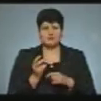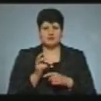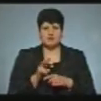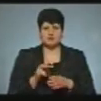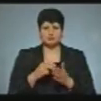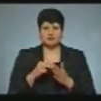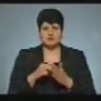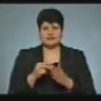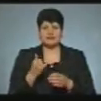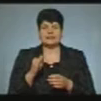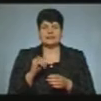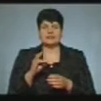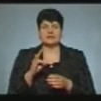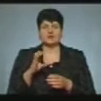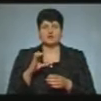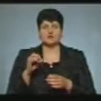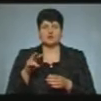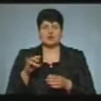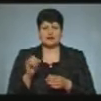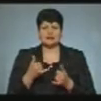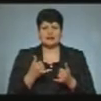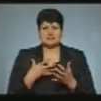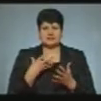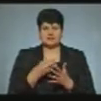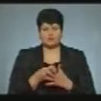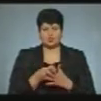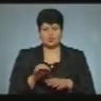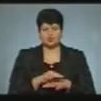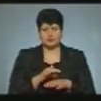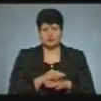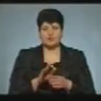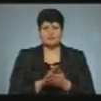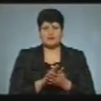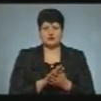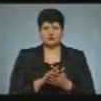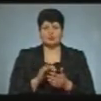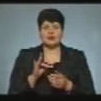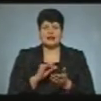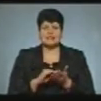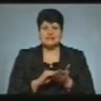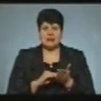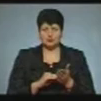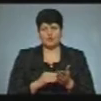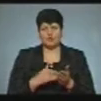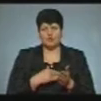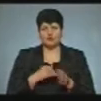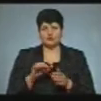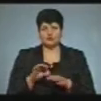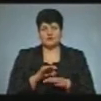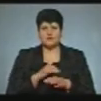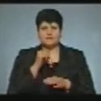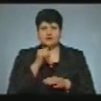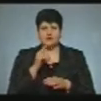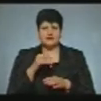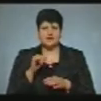аби придбати інсулін для свого чоловіка. За безплатним, по безплатному рецепту, бо мого чоловіка цукровий діабет.